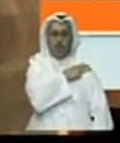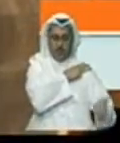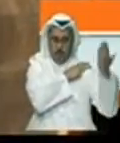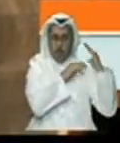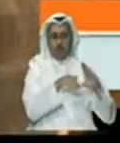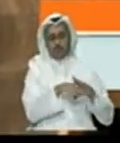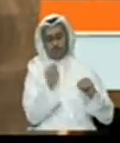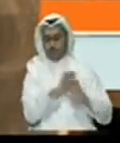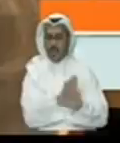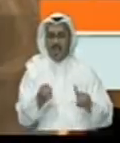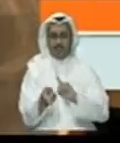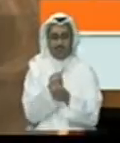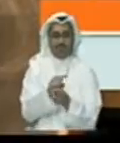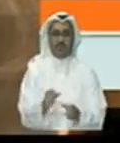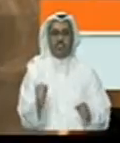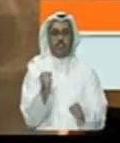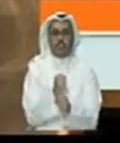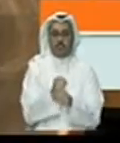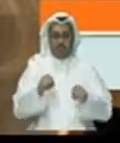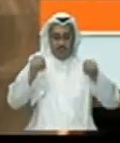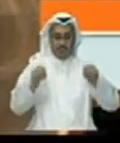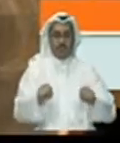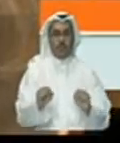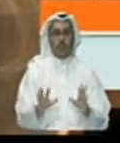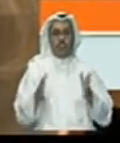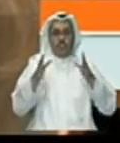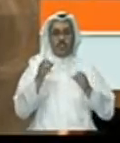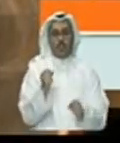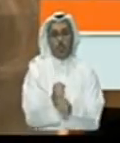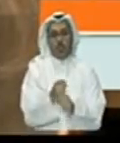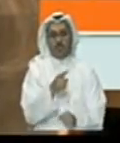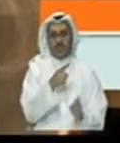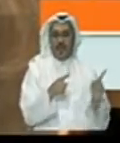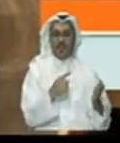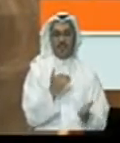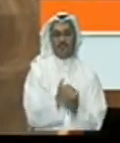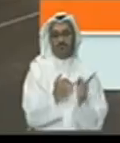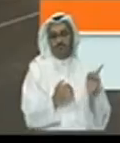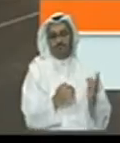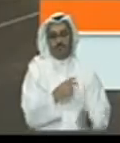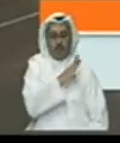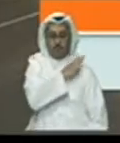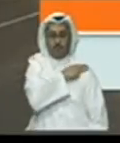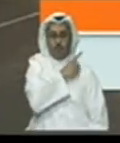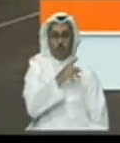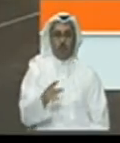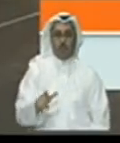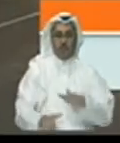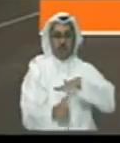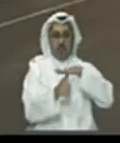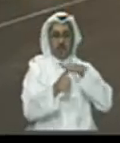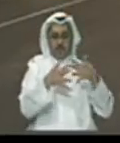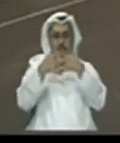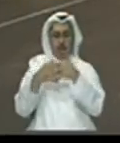بالوكالة منذ أيام. هذا وقد أكد البيت الأبيض في بيان بتثبيت إسبر خلفا لشنهان